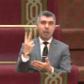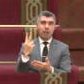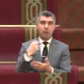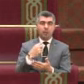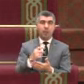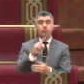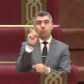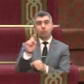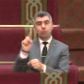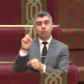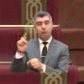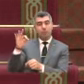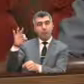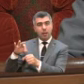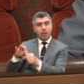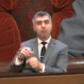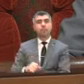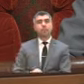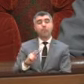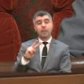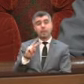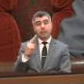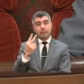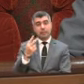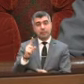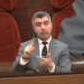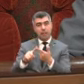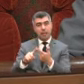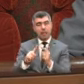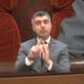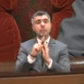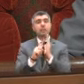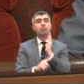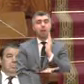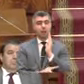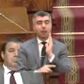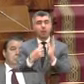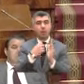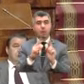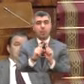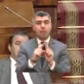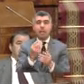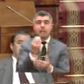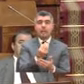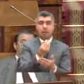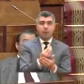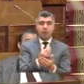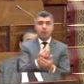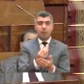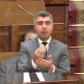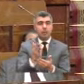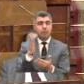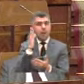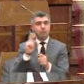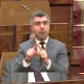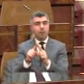بجماعة المقرن، والثانية هذه أسبوع مازال الطفلة راها تنعس في مستشفى الإدريسي مصابة